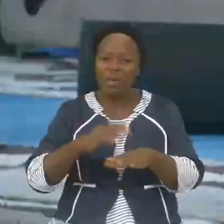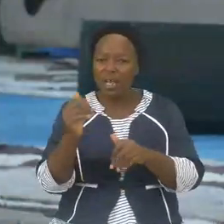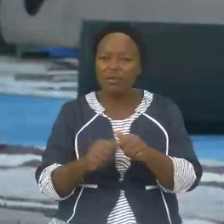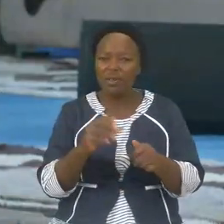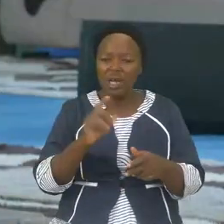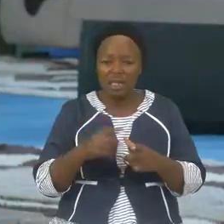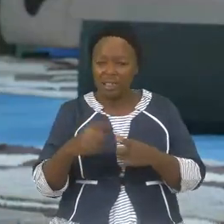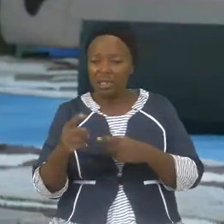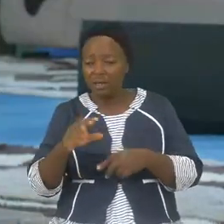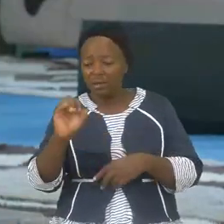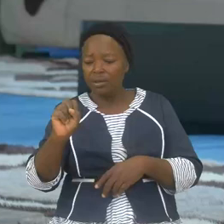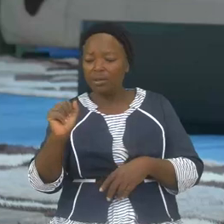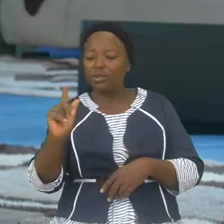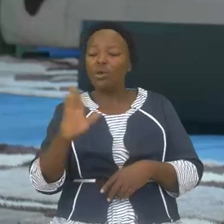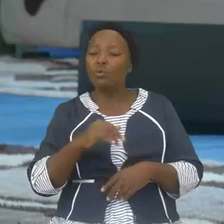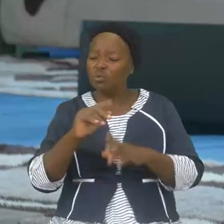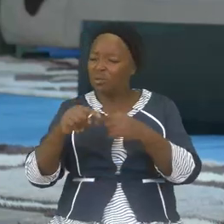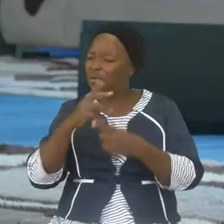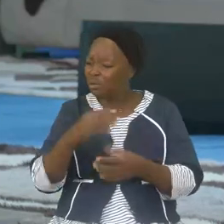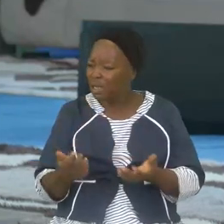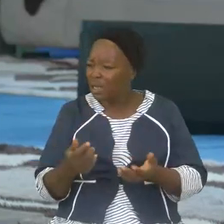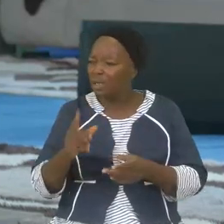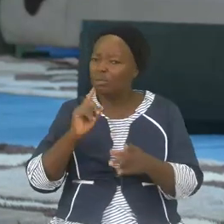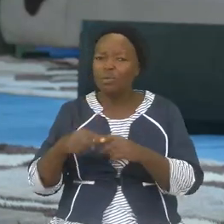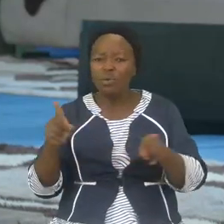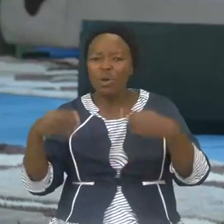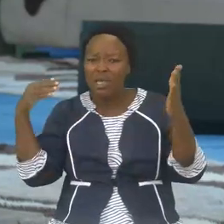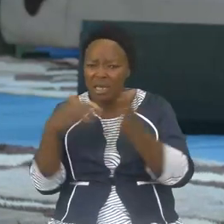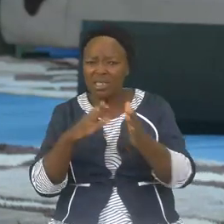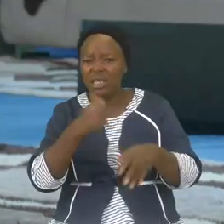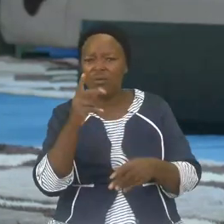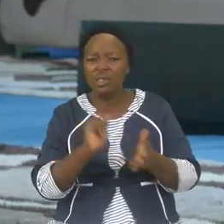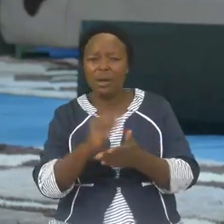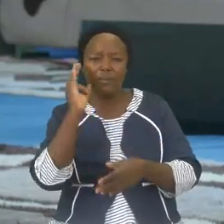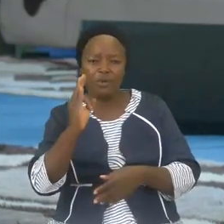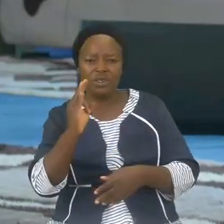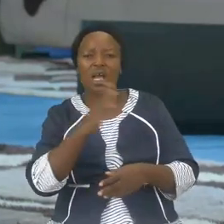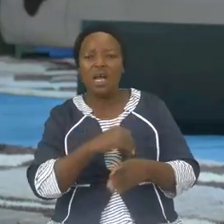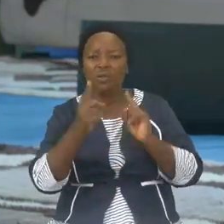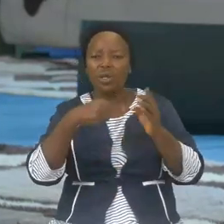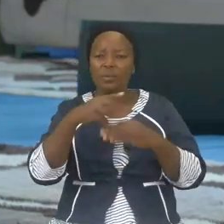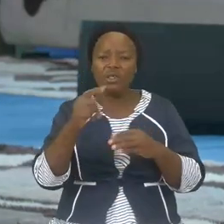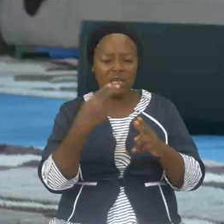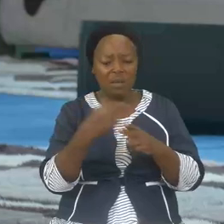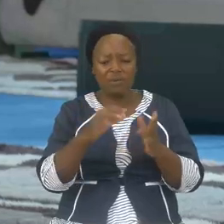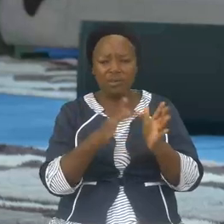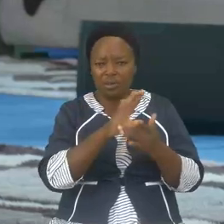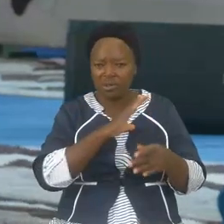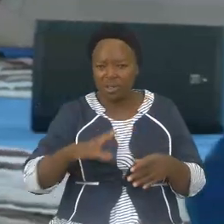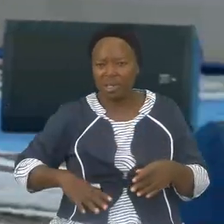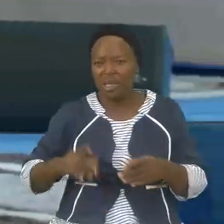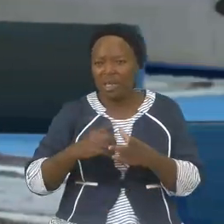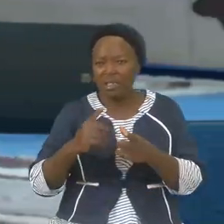invoquent le nom de Jésus. La nuit, il ne pouvait pas dormir. Tout ce qu'il a fait au cours de la journée,